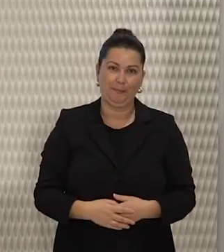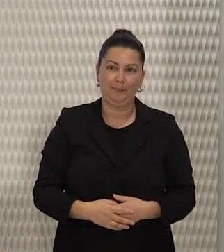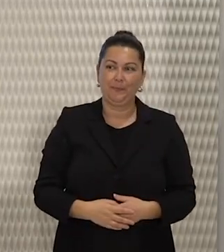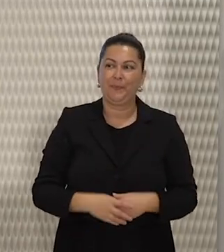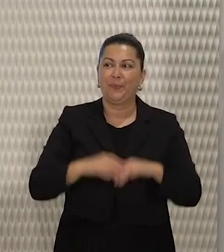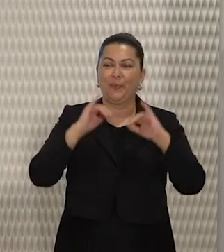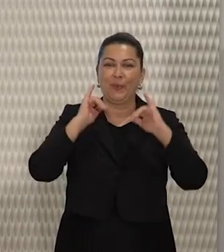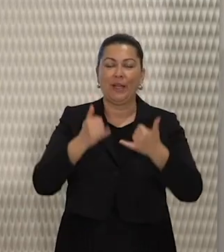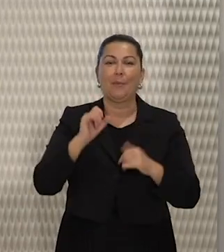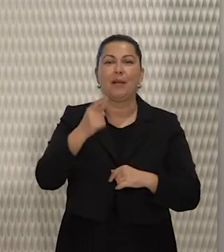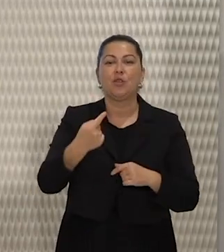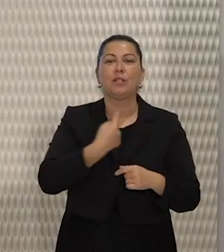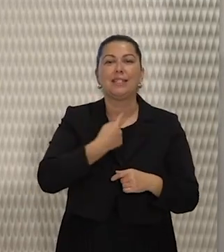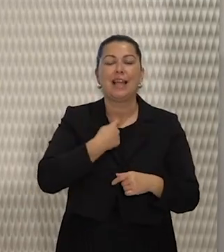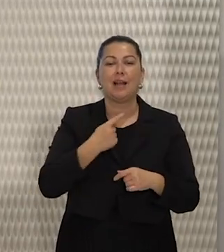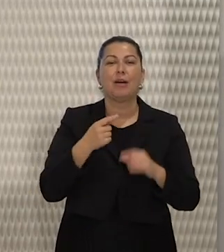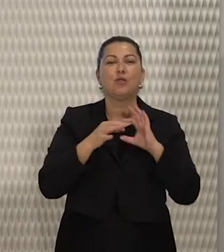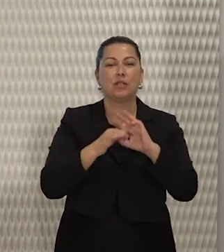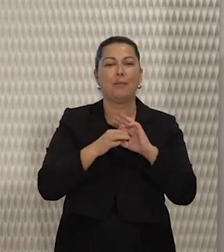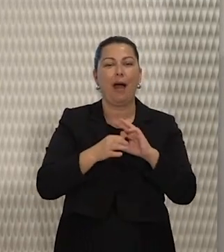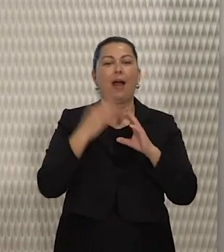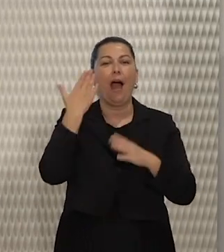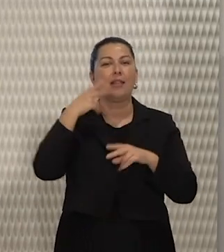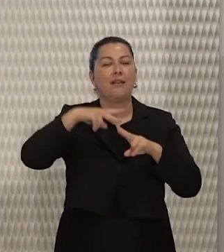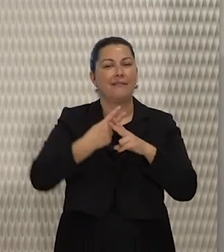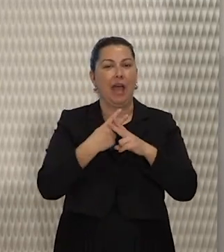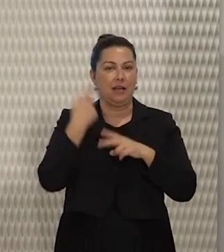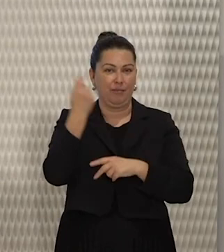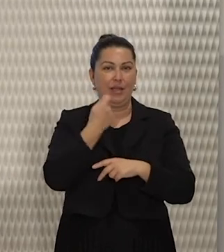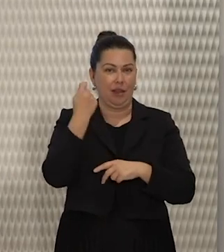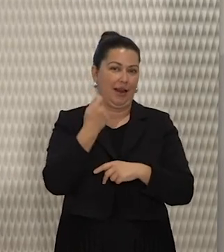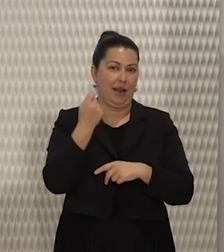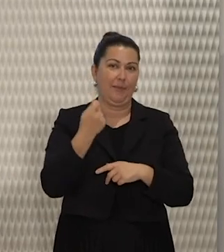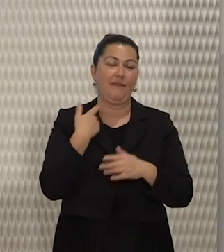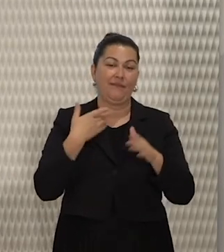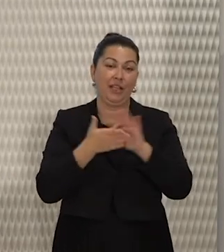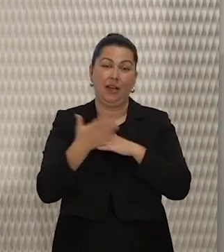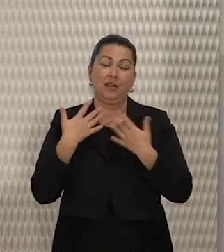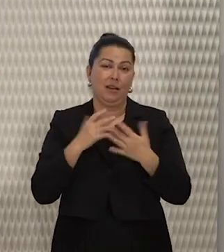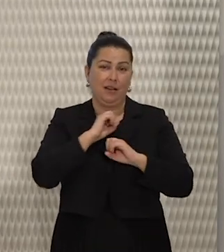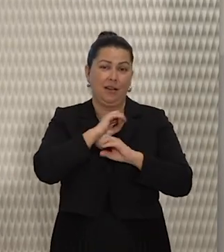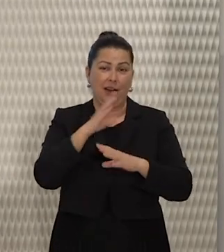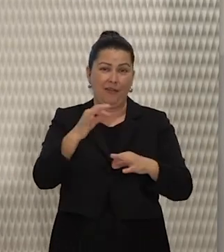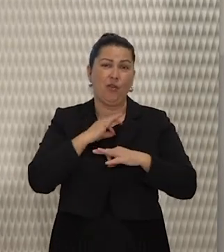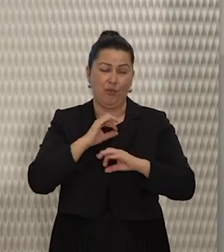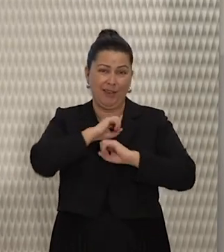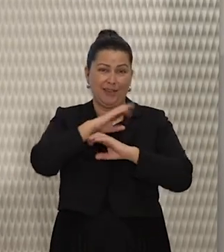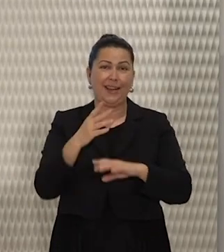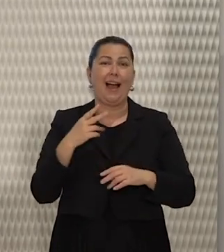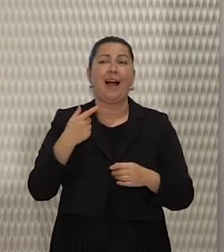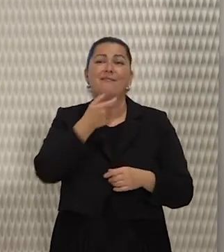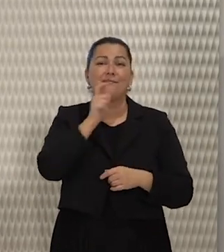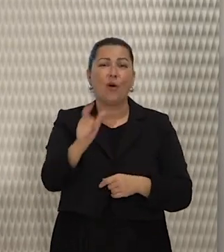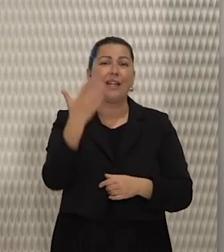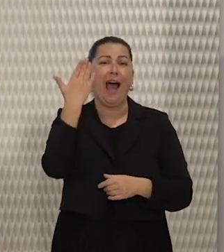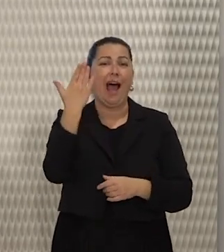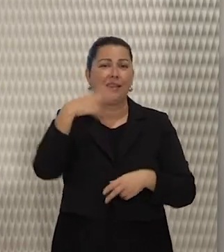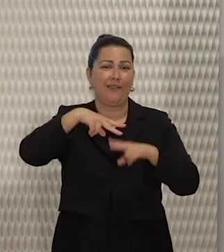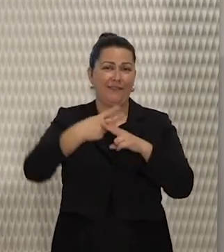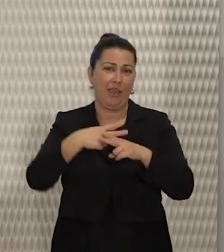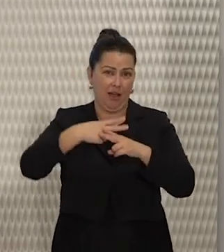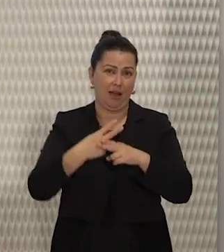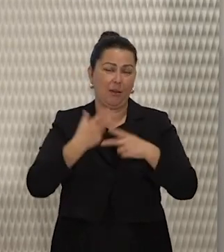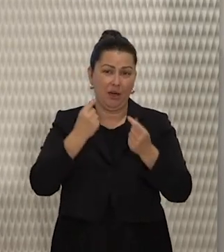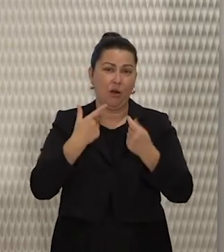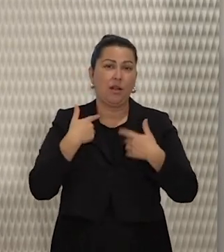Gerade als Vertreter eines Handwerksbetriebs ist ja im Begriff an sich schon drinnen, dass es da um Handwerk geht, um menschliche Leistungen